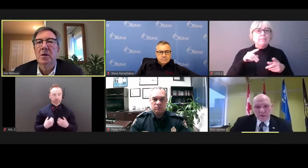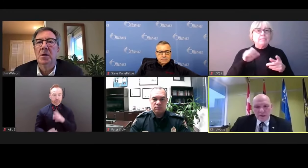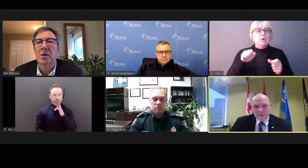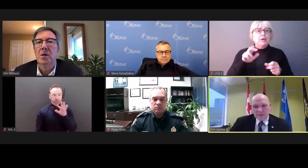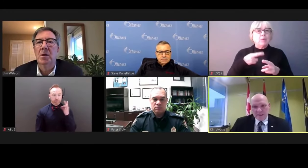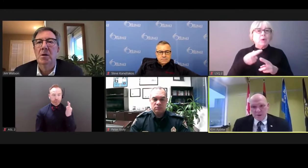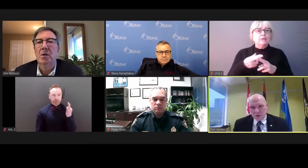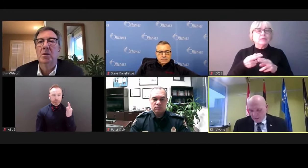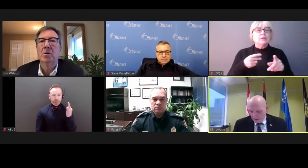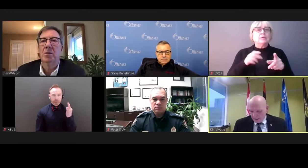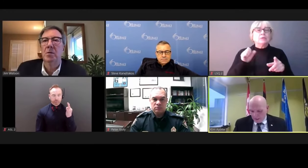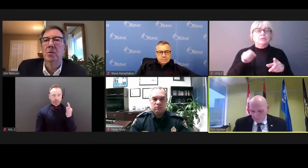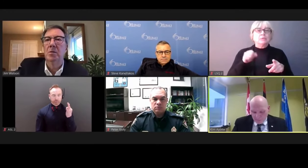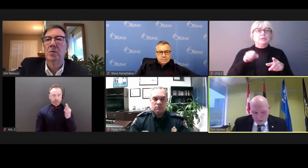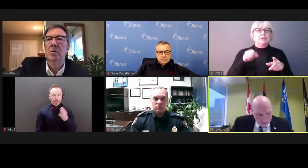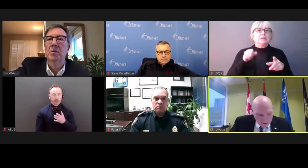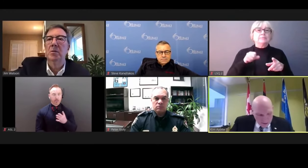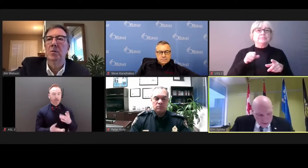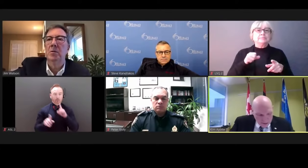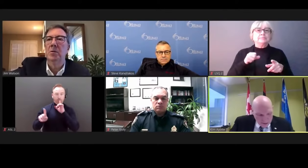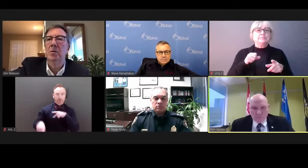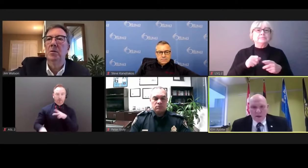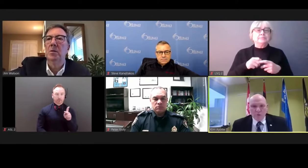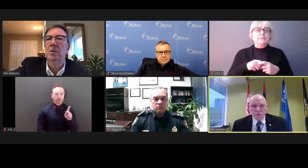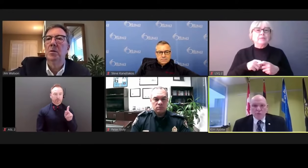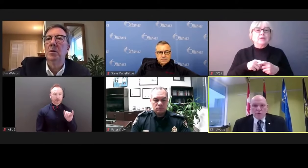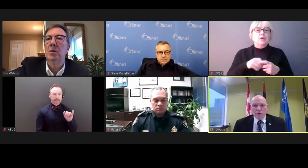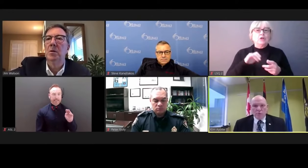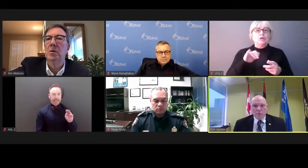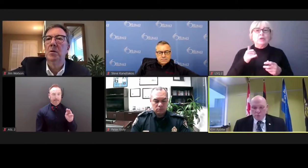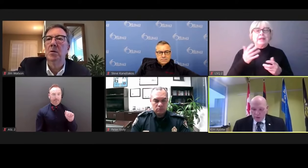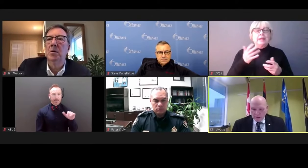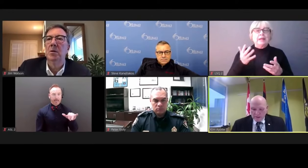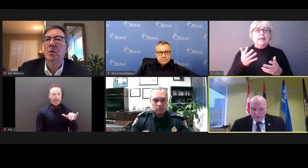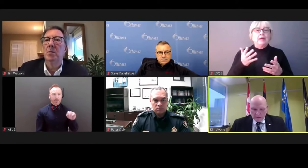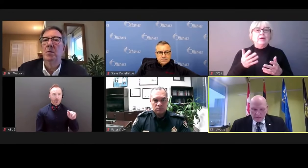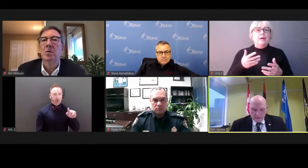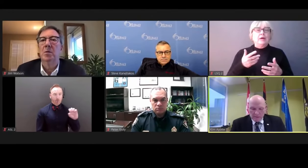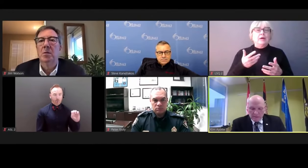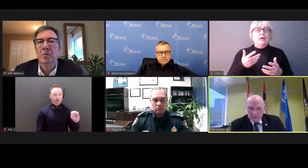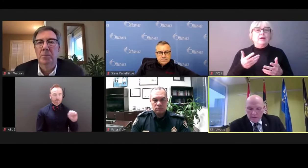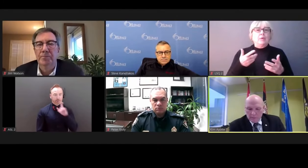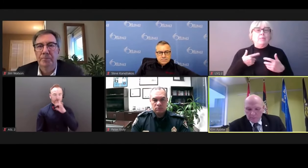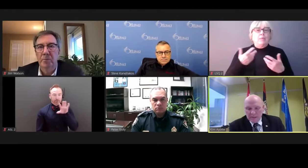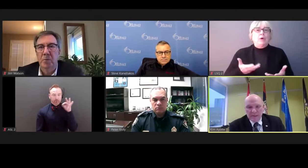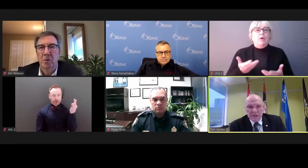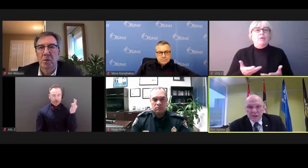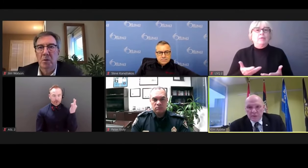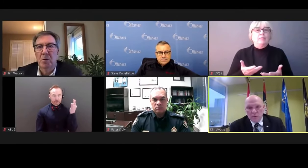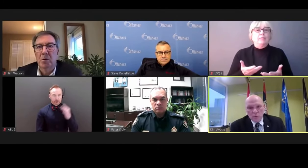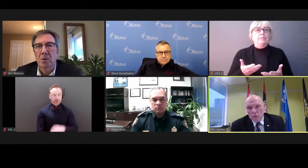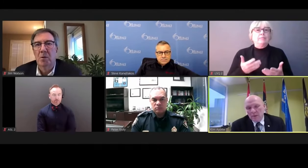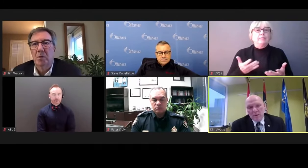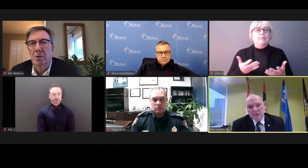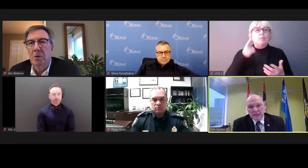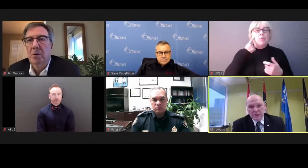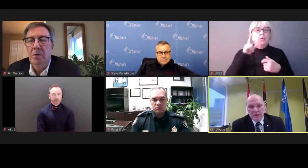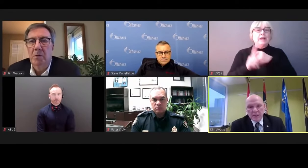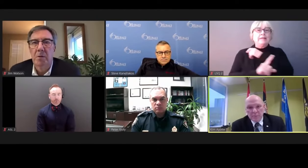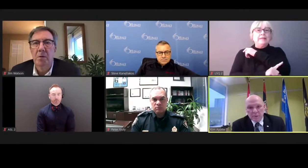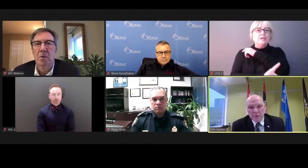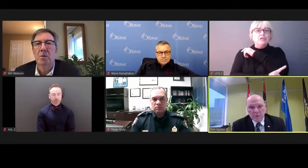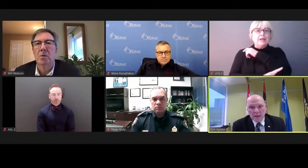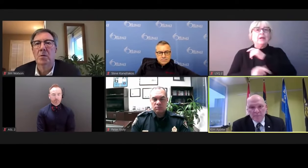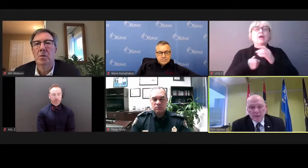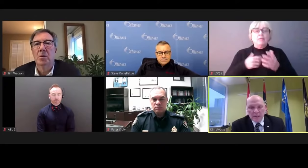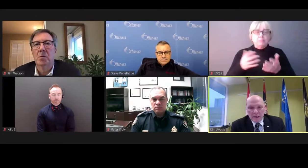Oui, merci, Julien. À ce moment, nous autres, pour les déchets, on ramasse les déchets et il n'y a